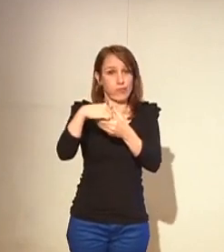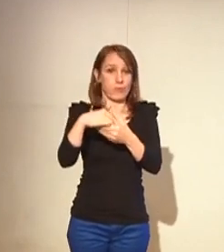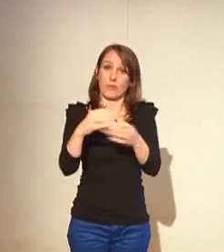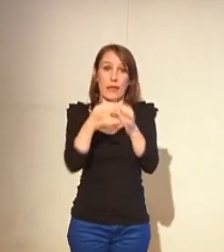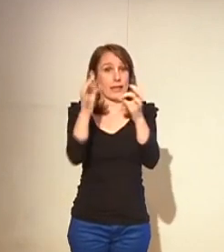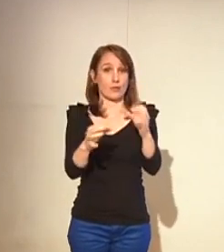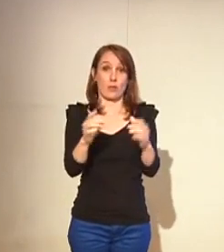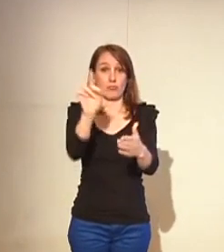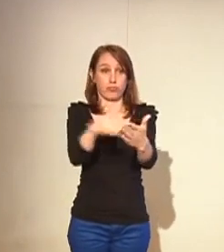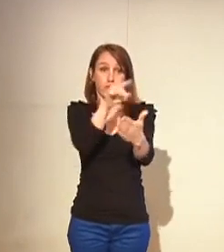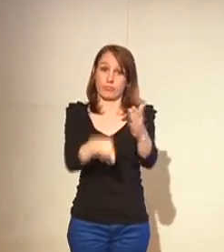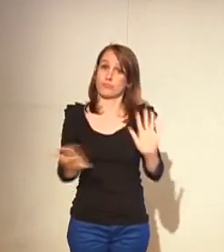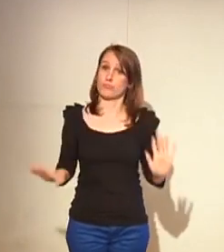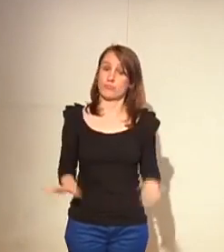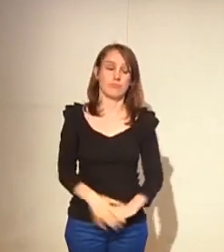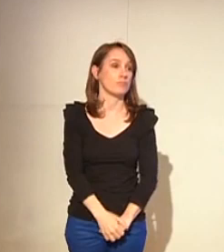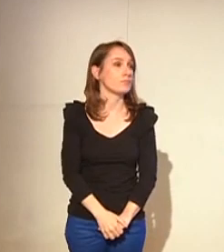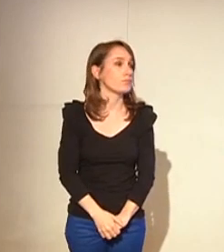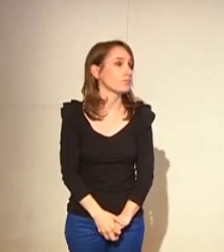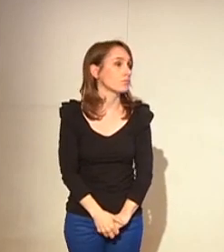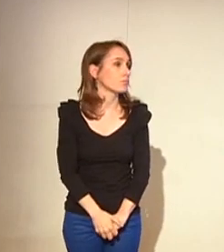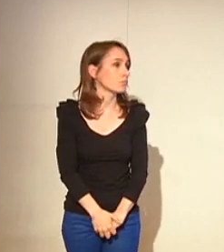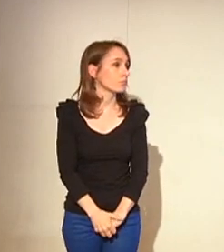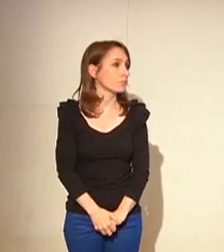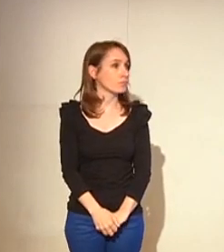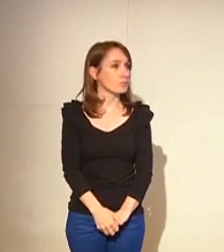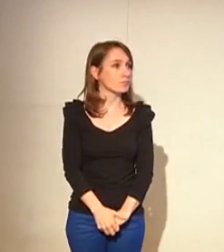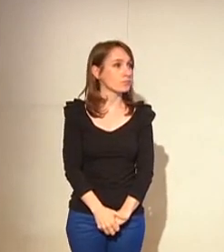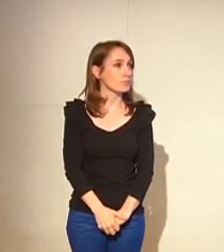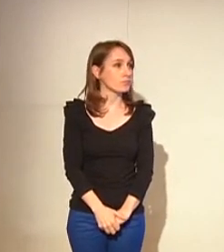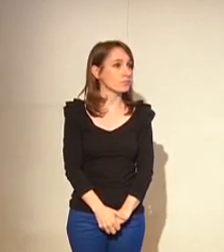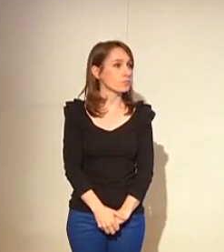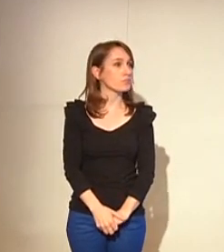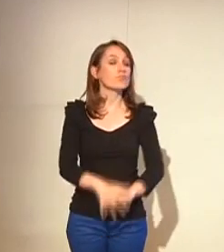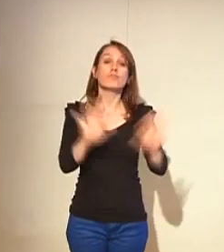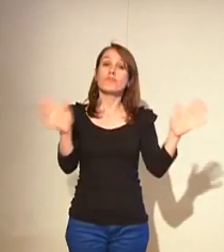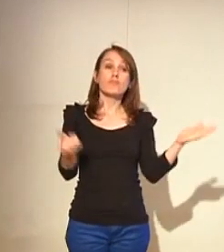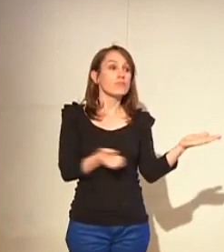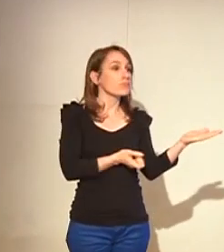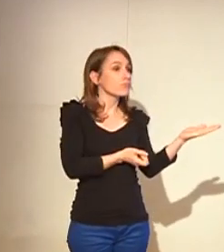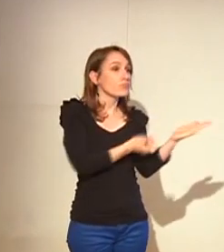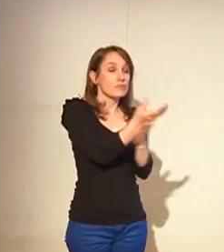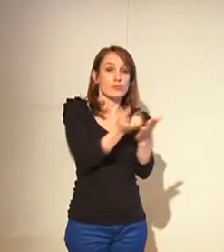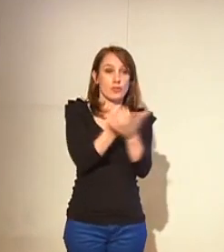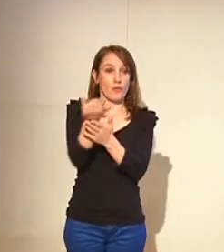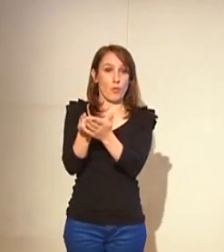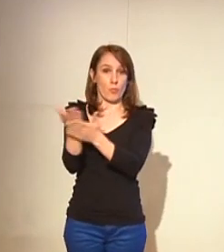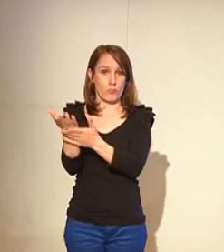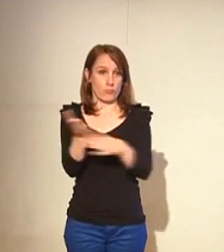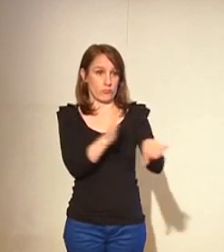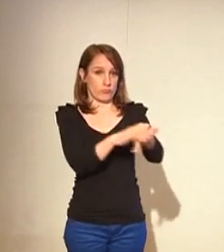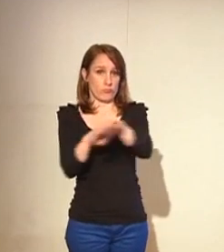les alors pour information peut-être les les candidatures qui avaient été